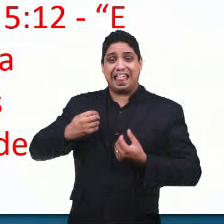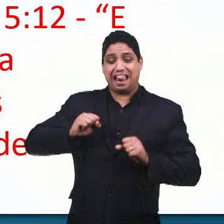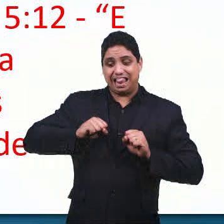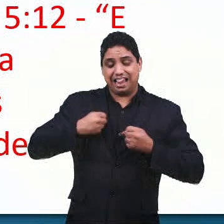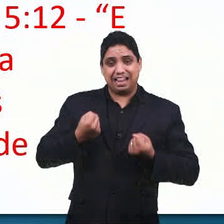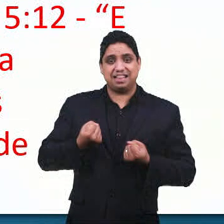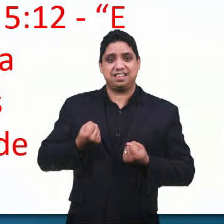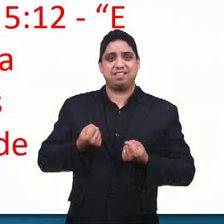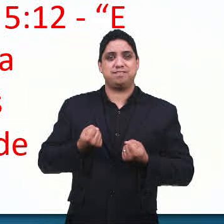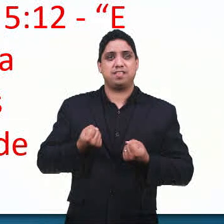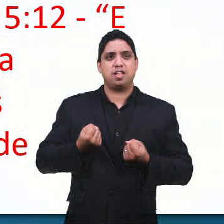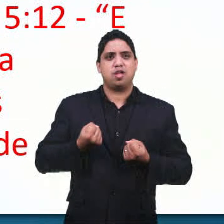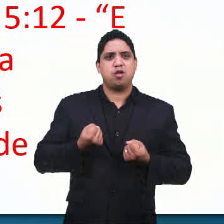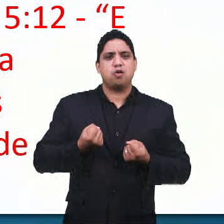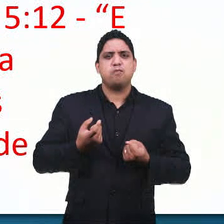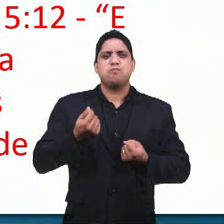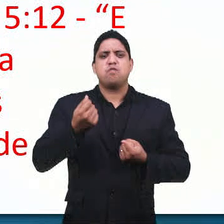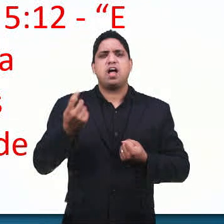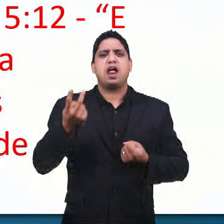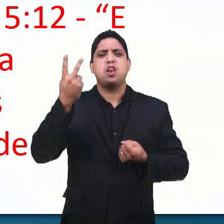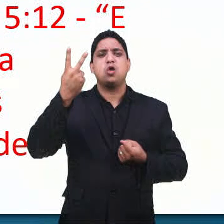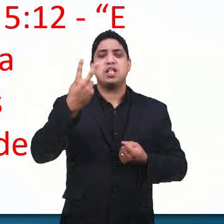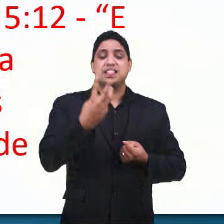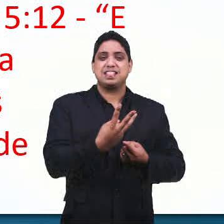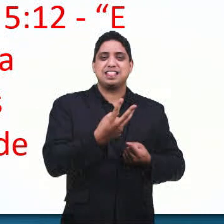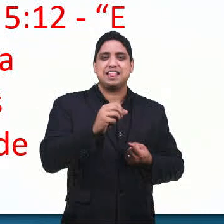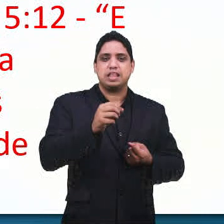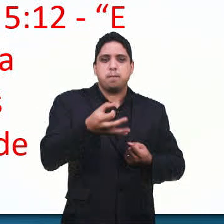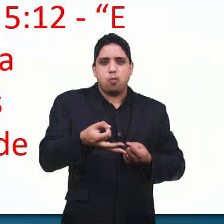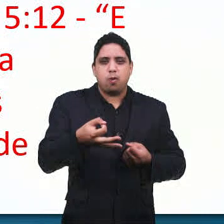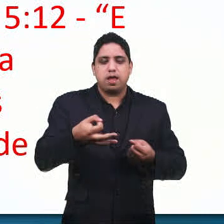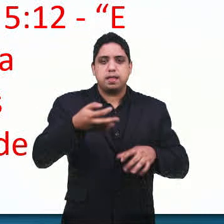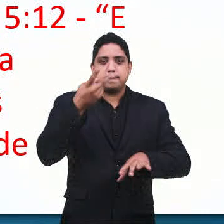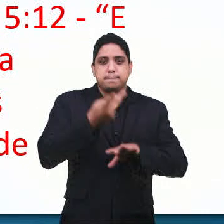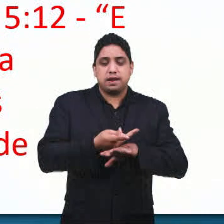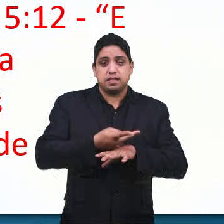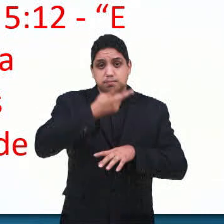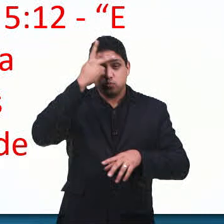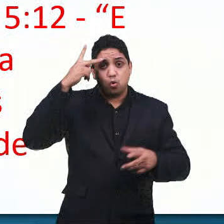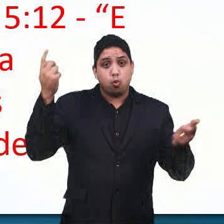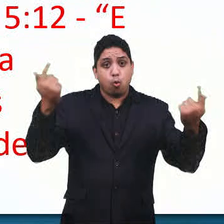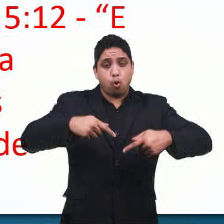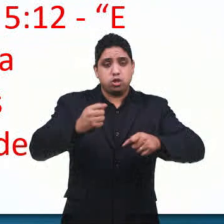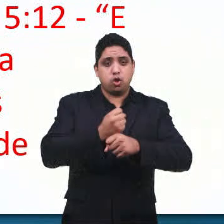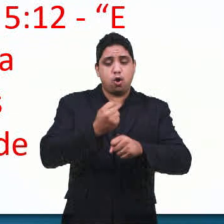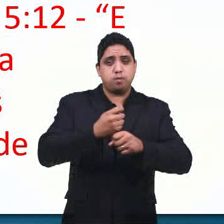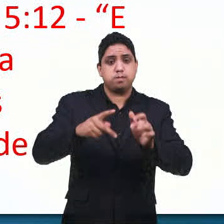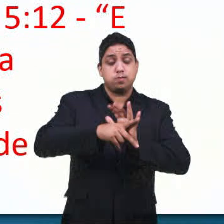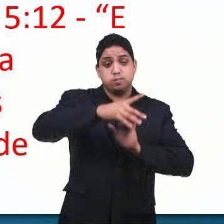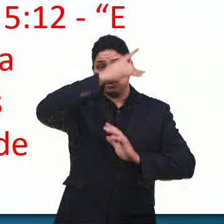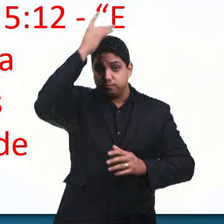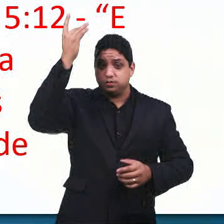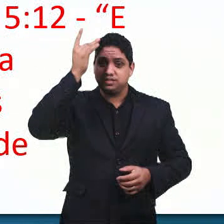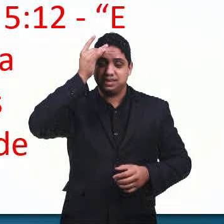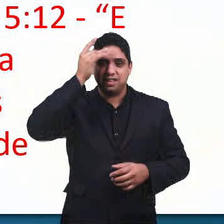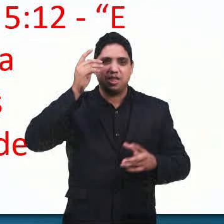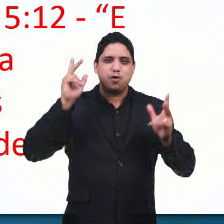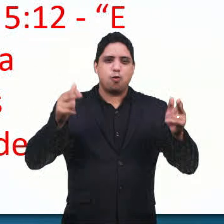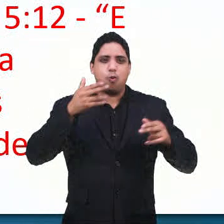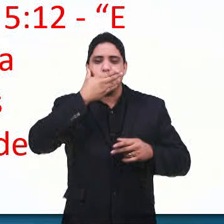C'est Jésus qui a produit le pain. Ça a coûté 30 pièces d'argent pour ceux qui sont contre l'œuvre de